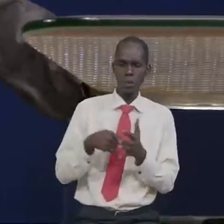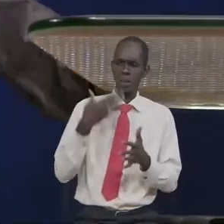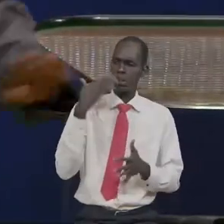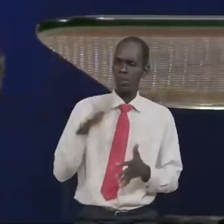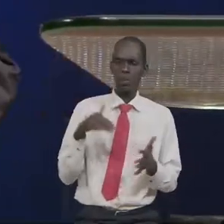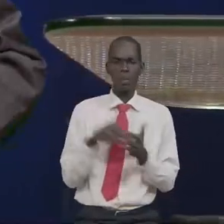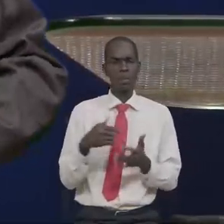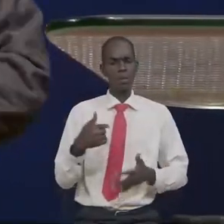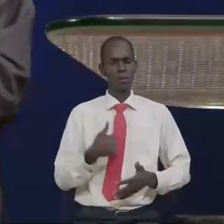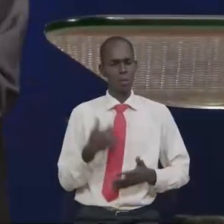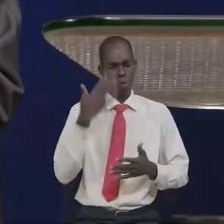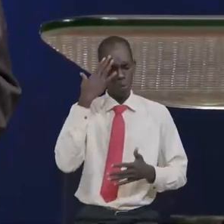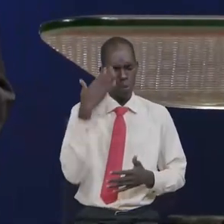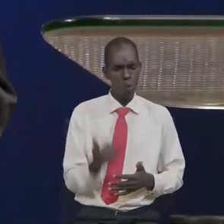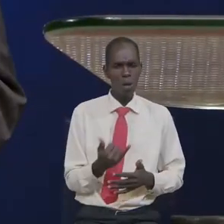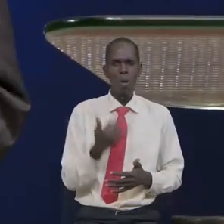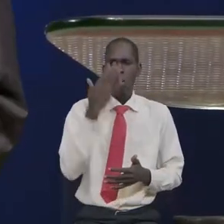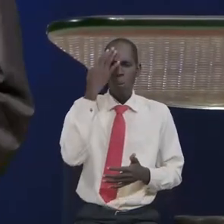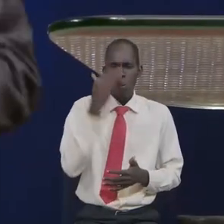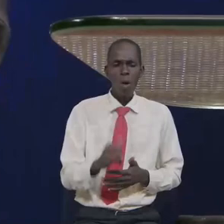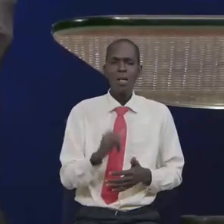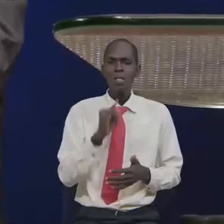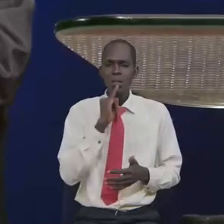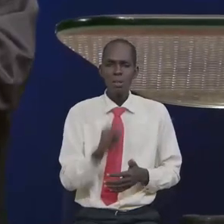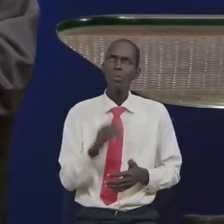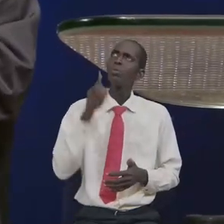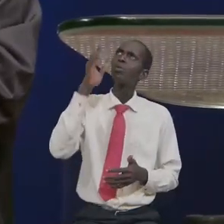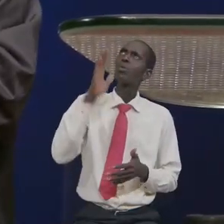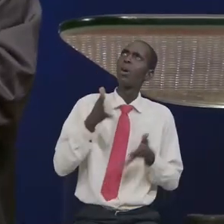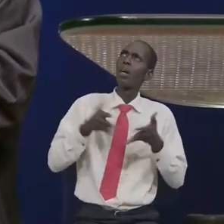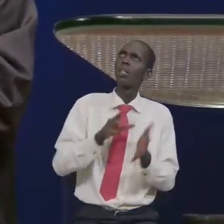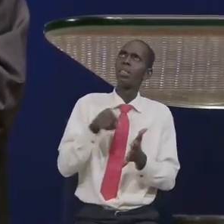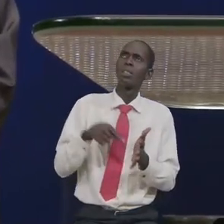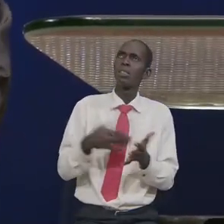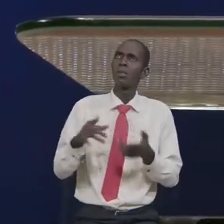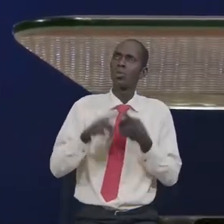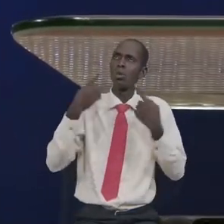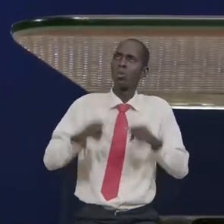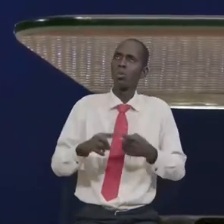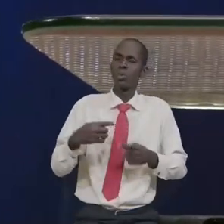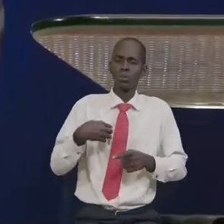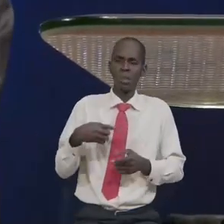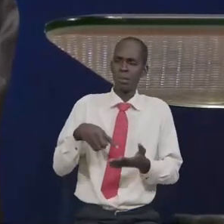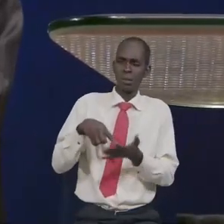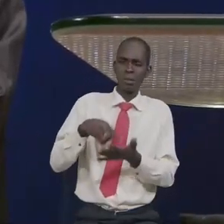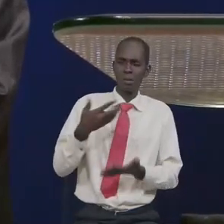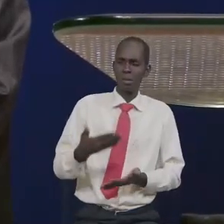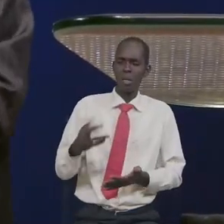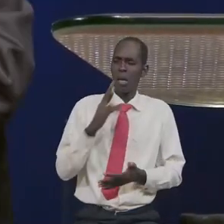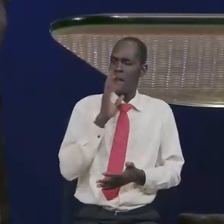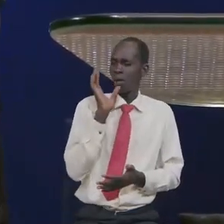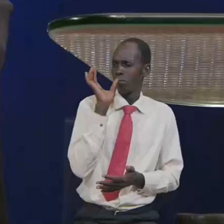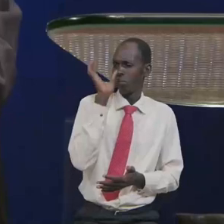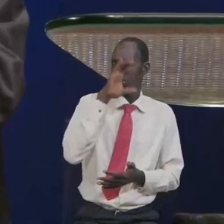Pourquoi le Dieu de ce monde et ses serviteurs me traitent de cette manière? Nous voyons cela étrange. Des choses